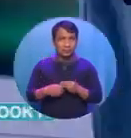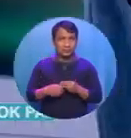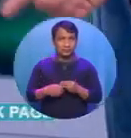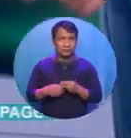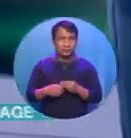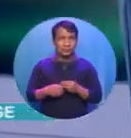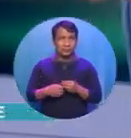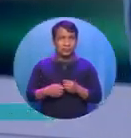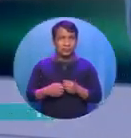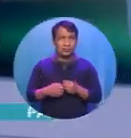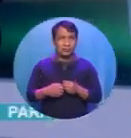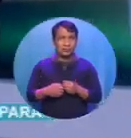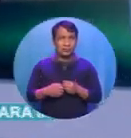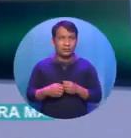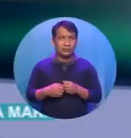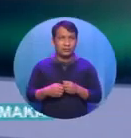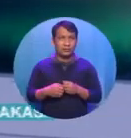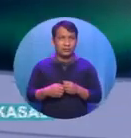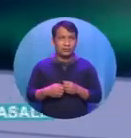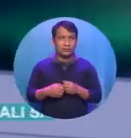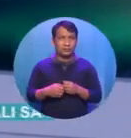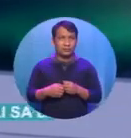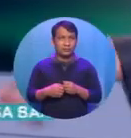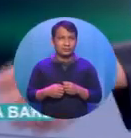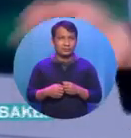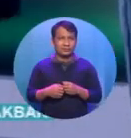Hello po. Kailan niyo po babayaran yung utang niyo?